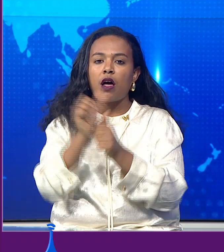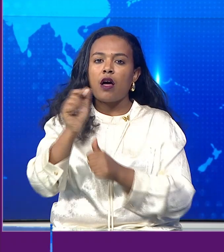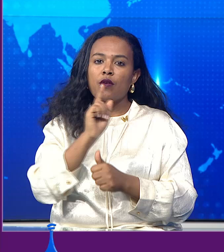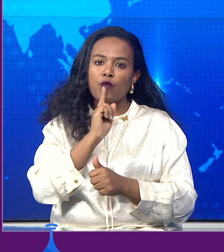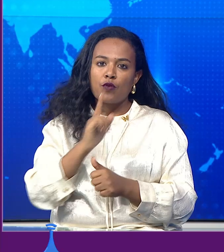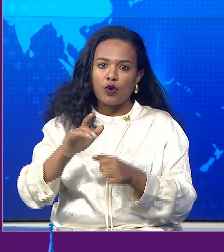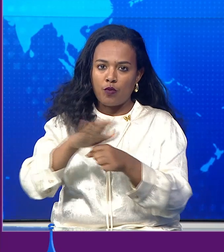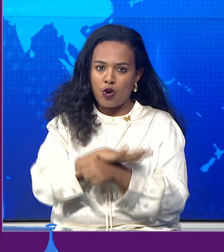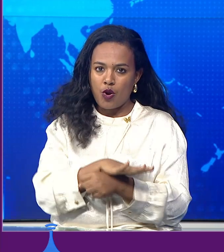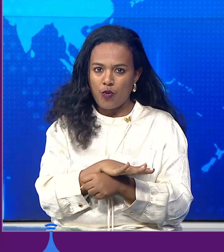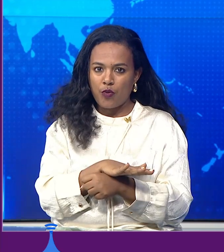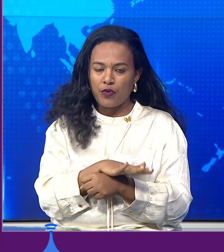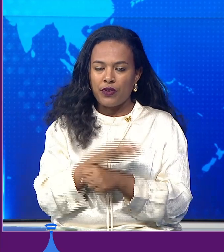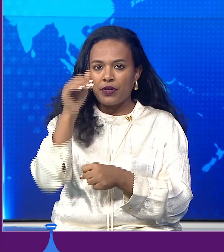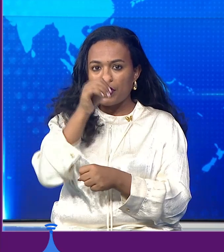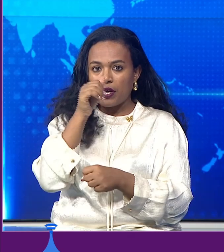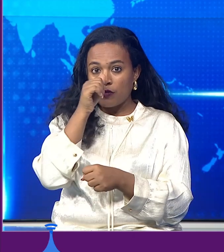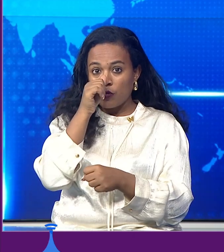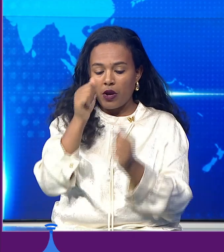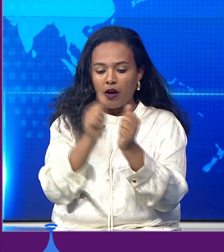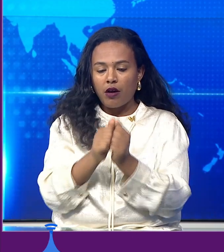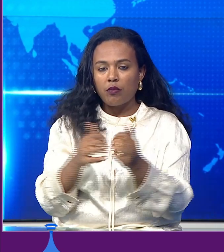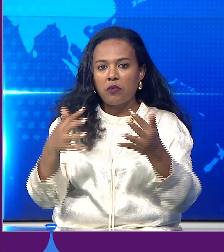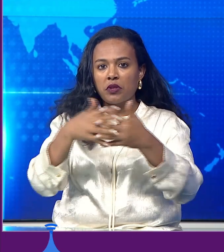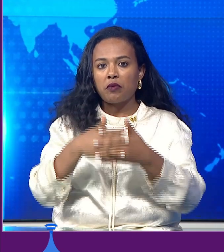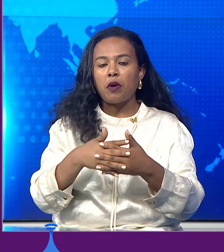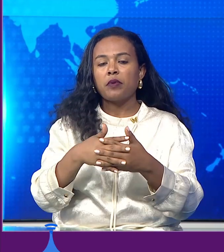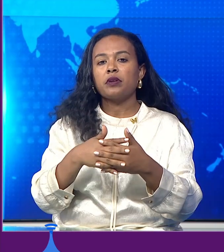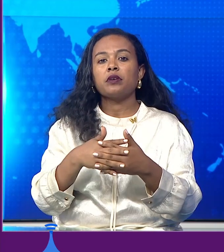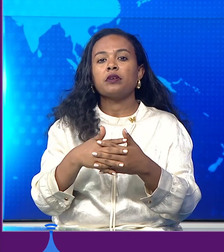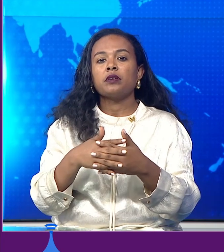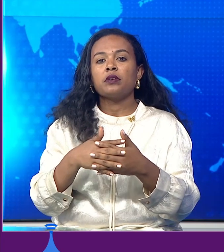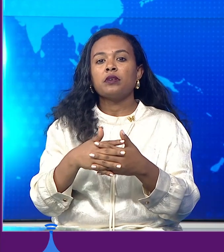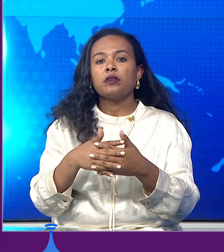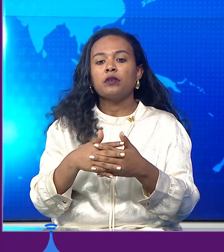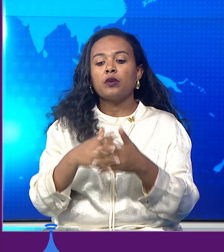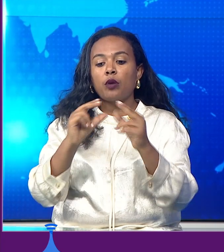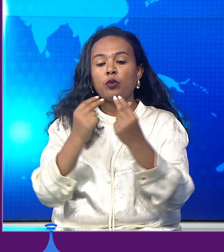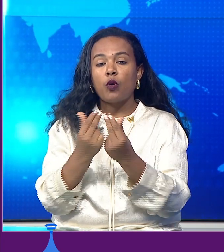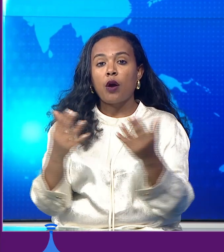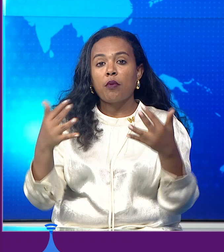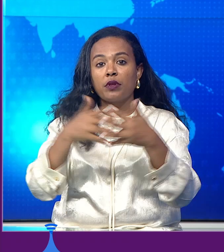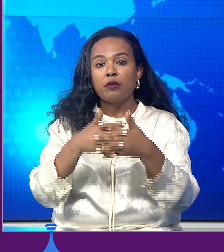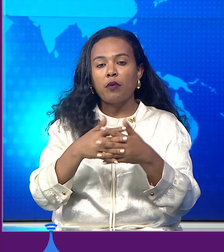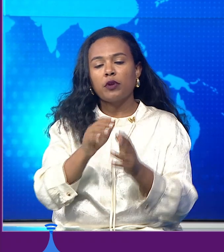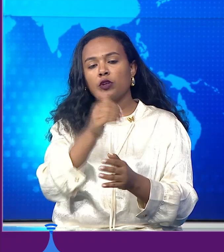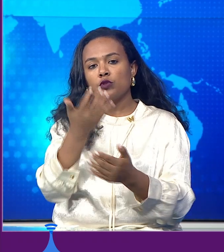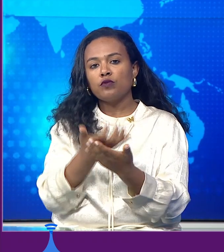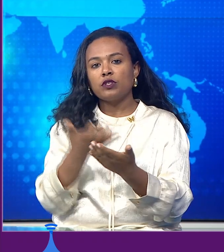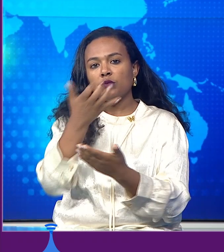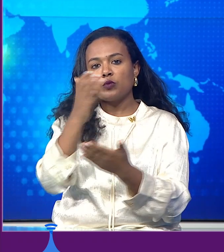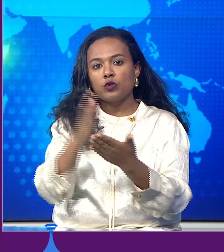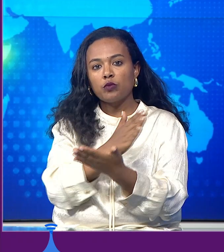ነው ኦሞራት ላይ የሚገኘው። ከኢትዮጵያ ቀይ መስቀል ጋር በመተባበር ሁለተኛ ደግሞ ከክልሉ መስኖና ቆላማ ቢሮ ጋር በመተባበር ሌሎች ኢንቨስትመንቶችን